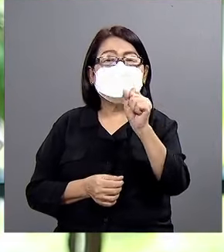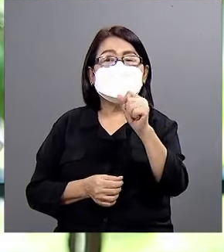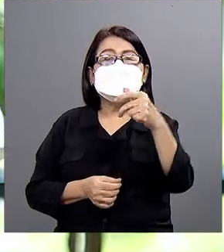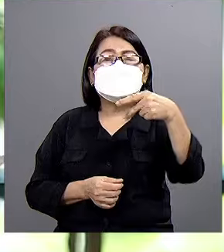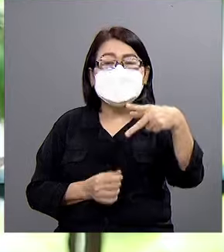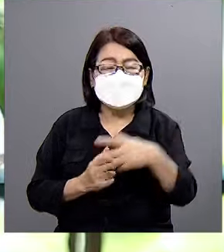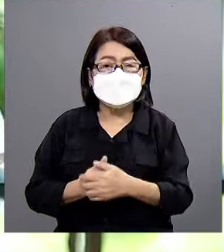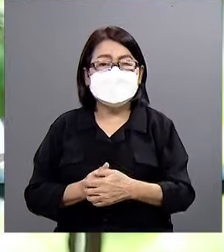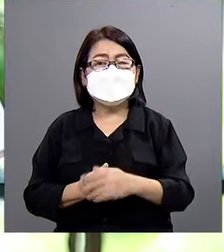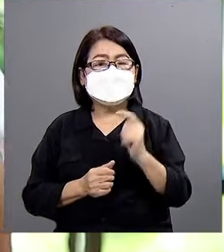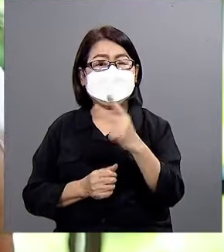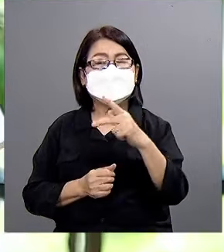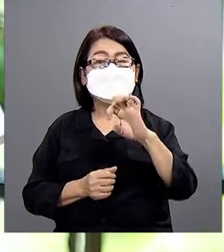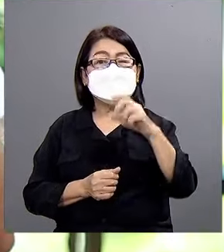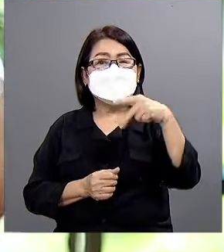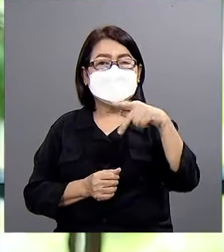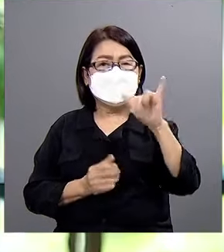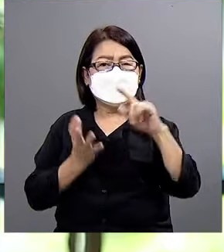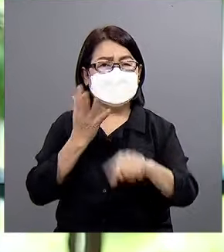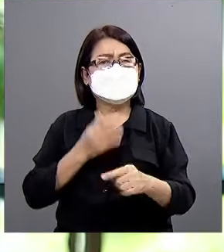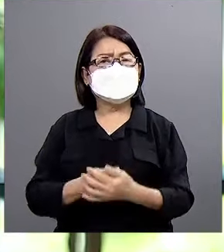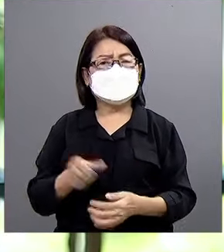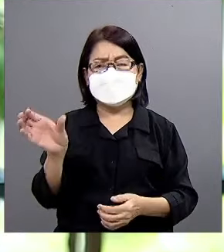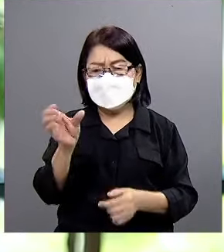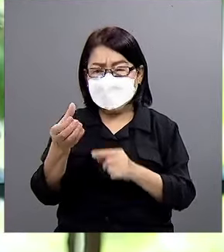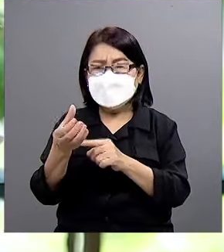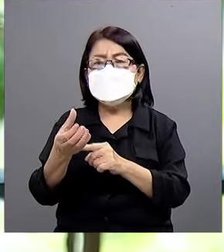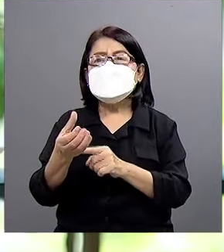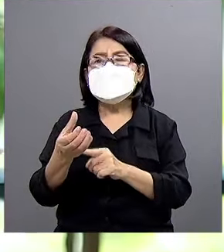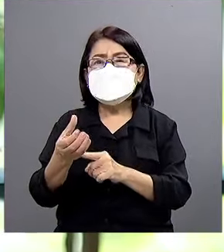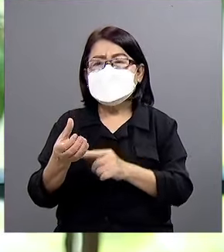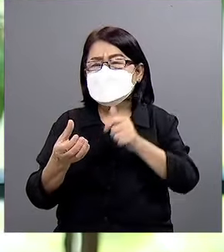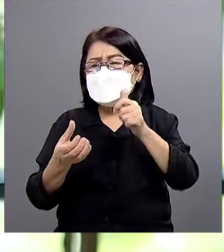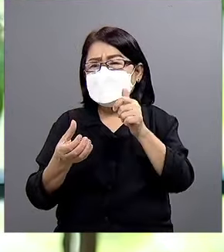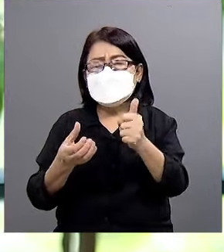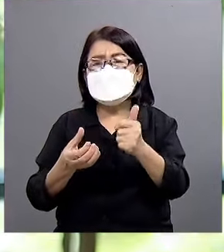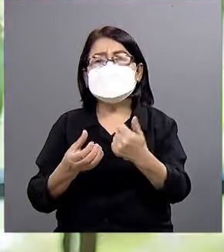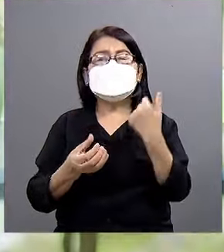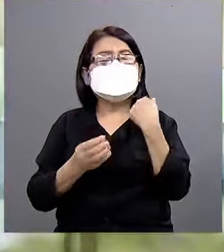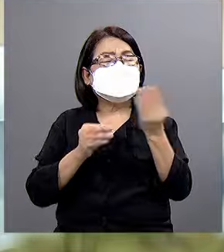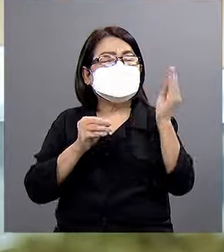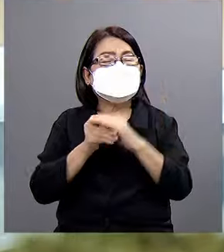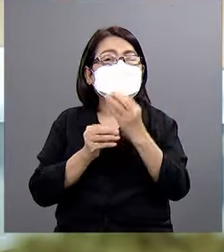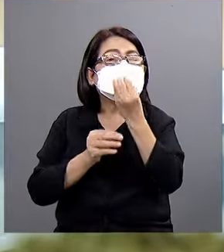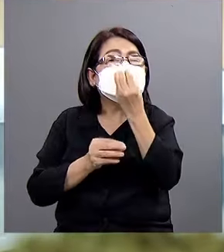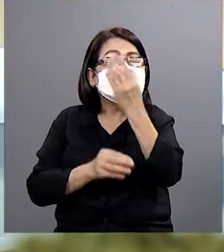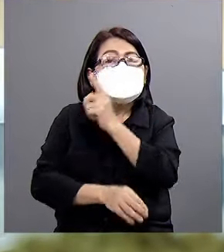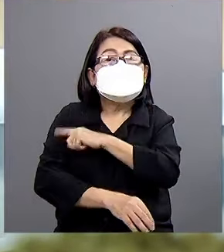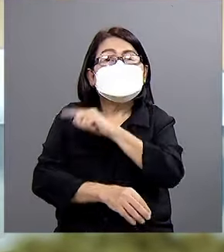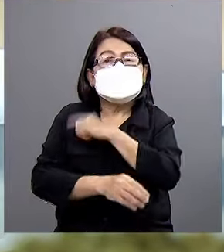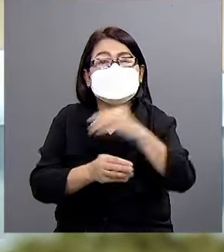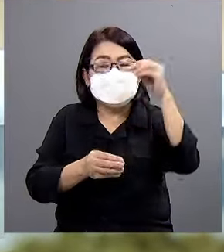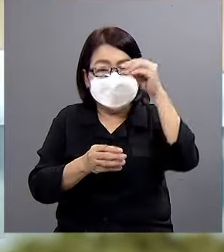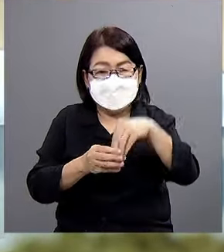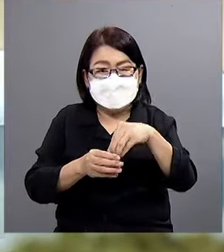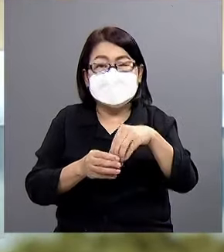ดว่ามีความเป็นทิพโอสถก็คือโอสถแห่งความเป็นทิพนั่นเองฮะจะใส่ดอกมะลิถึง50ส่วนเพราะฉะนั้นเนี่ยเมื่อเราชงดื่มเข้าไปเนี่ยจะ